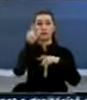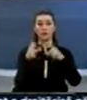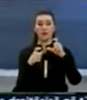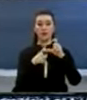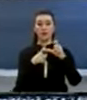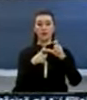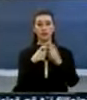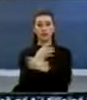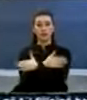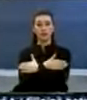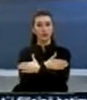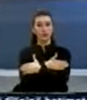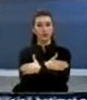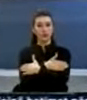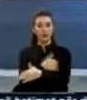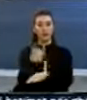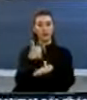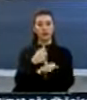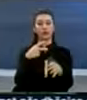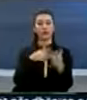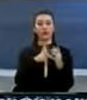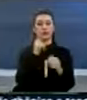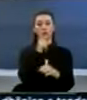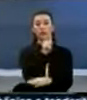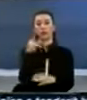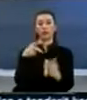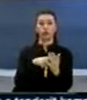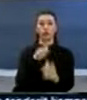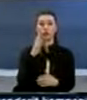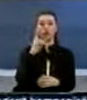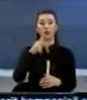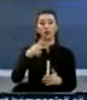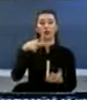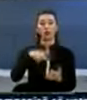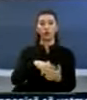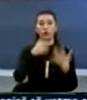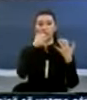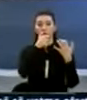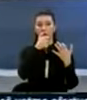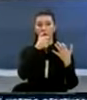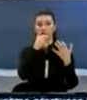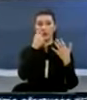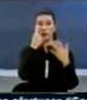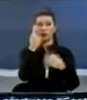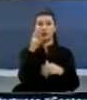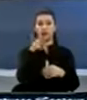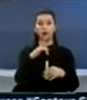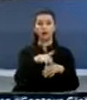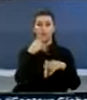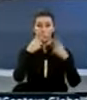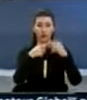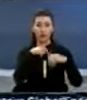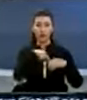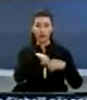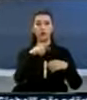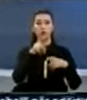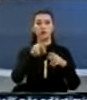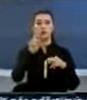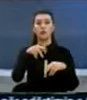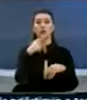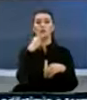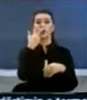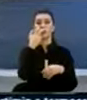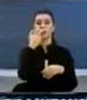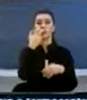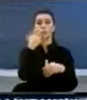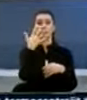vitin 2011 deri në 2014 janë kryer 2681 konografi dhe 350 stendime. Kjo punë është kryer me